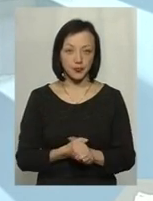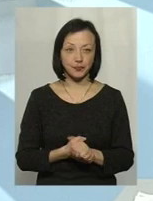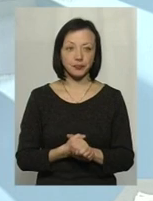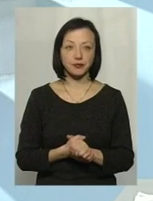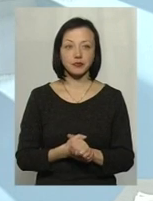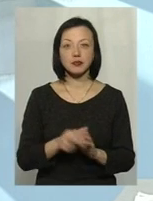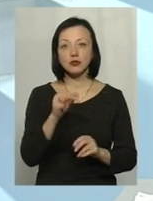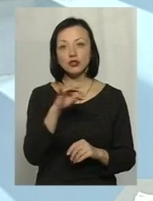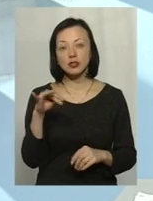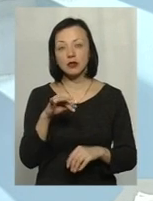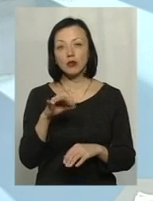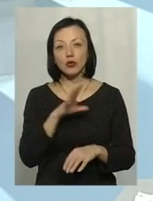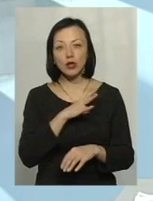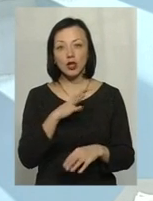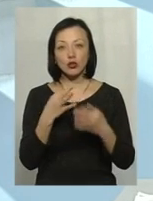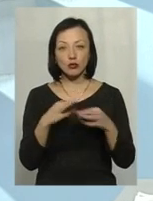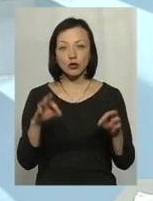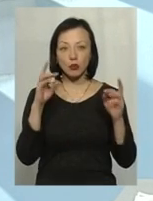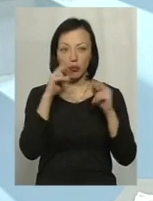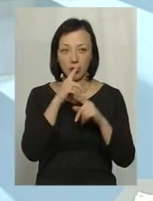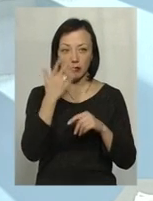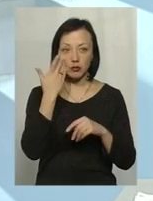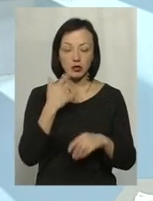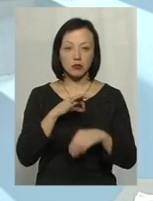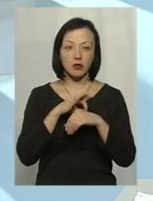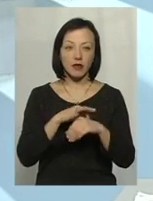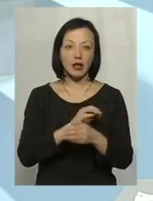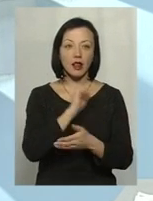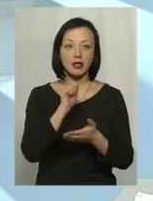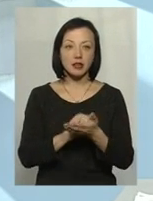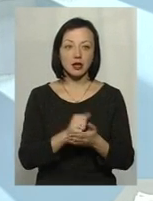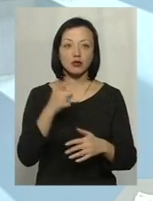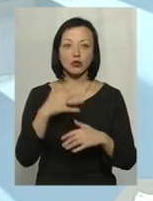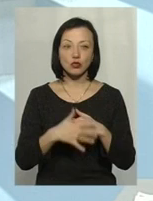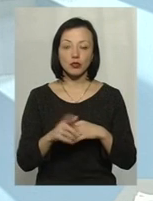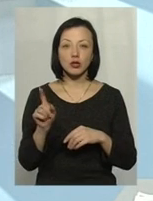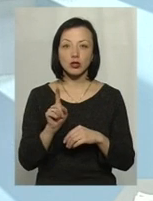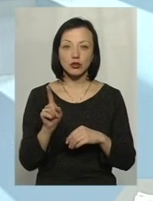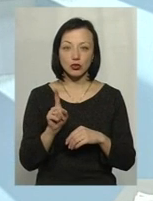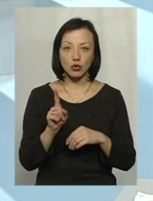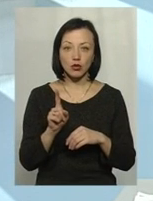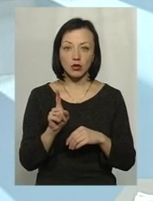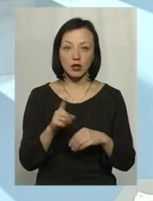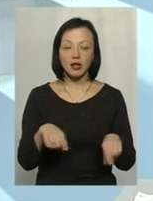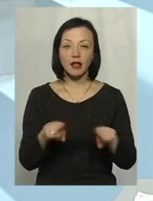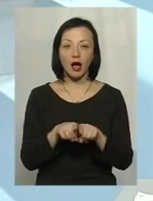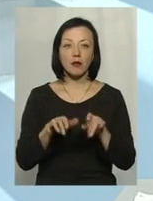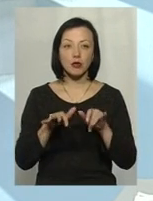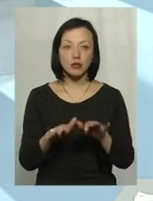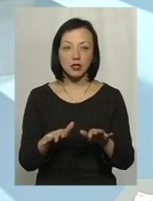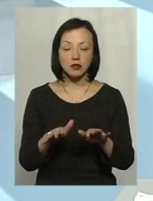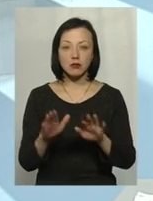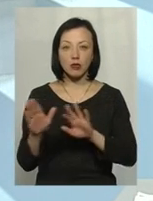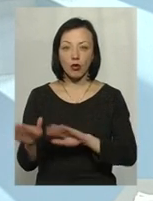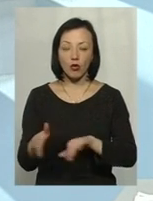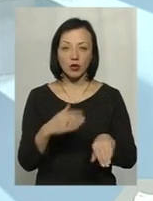Чи були допущені помилки під час проведення атестації? Зрозуміло, що такий процес він